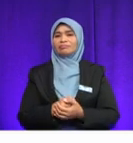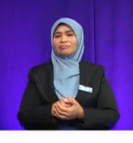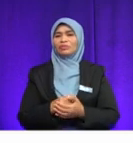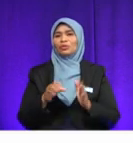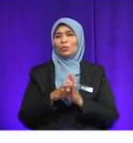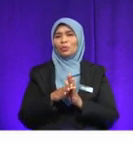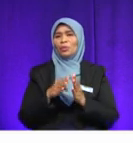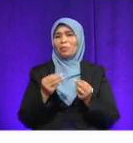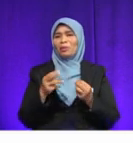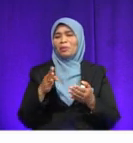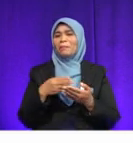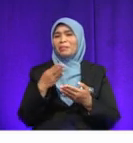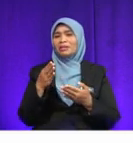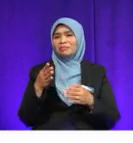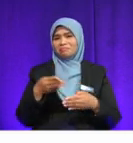tidak pergi